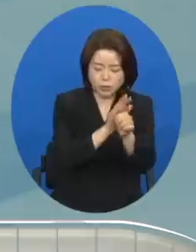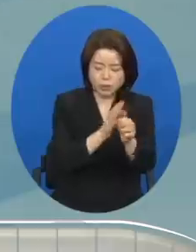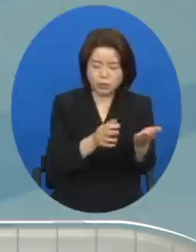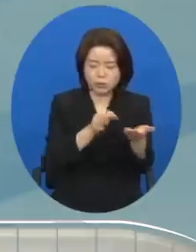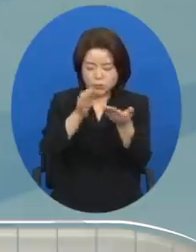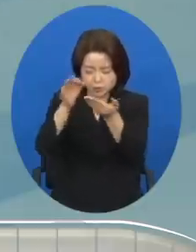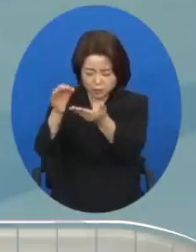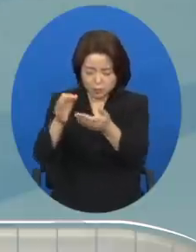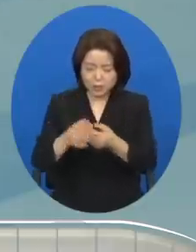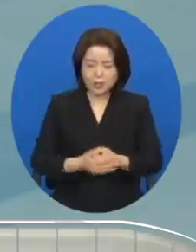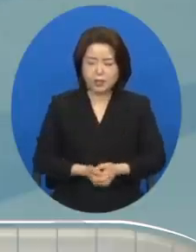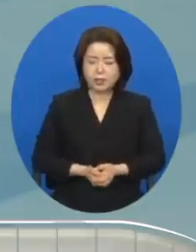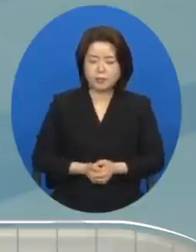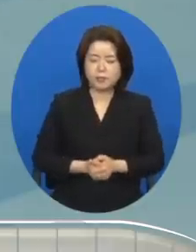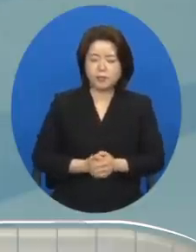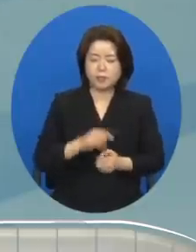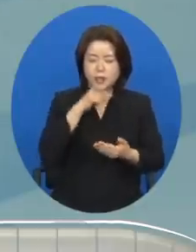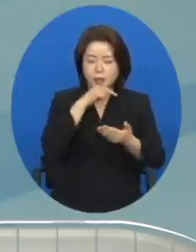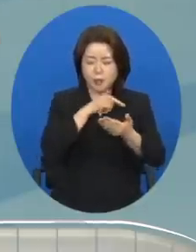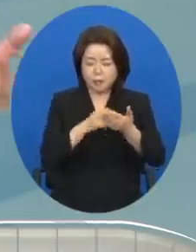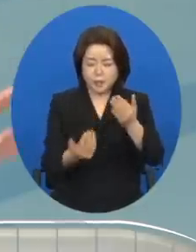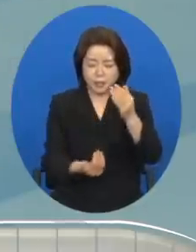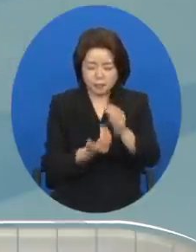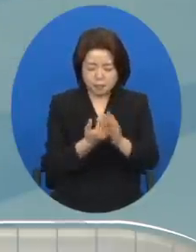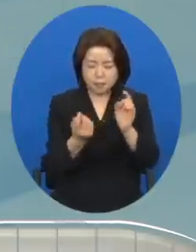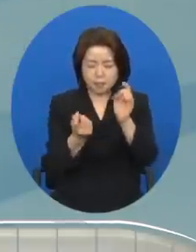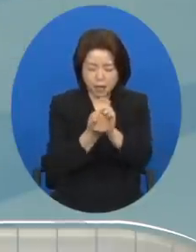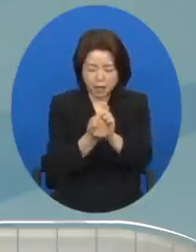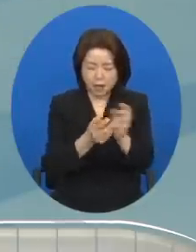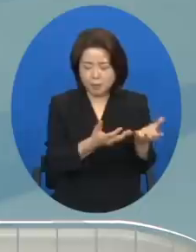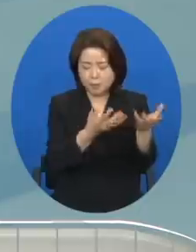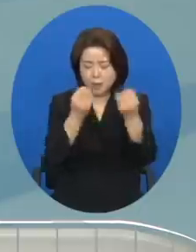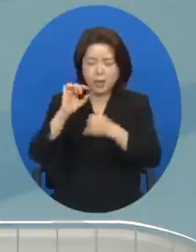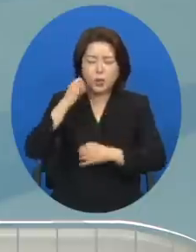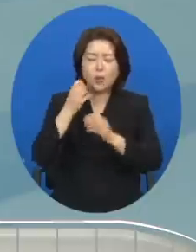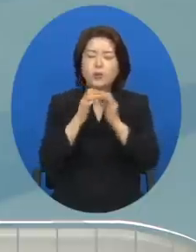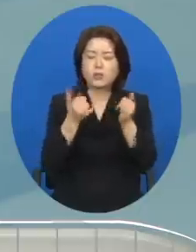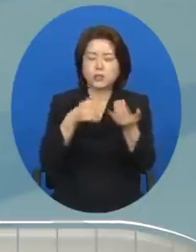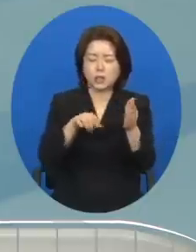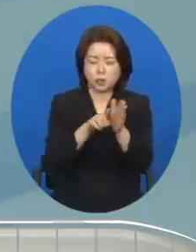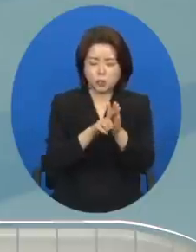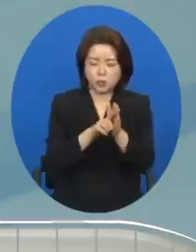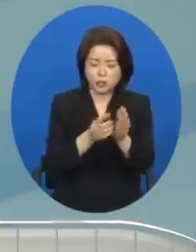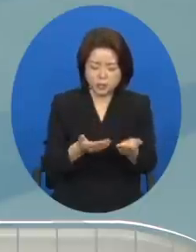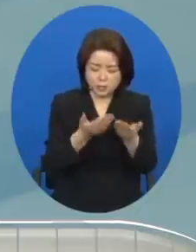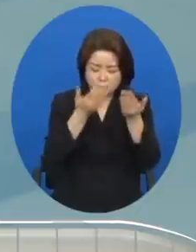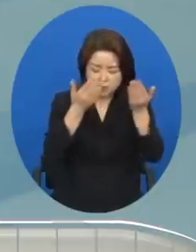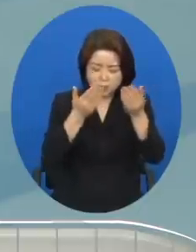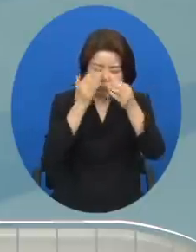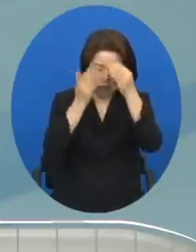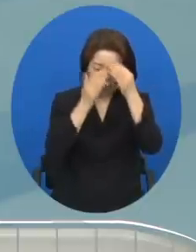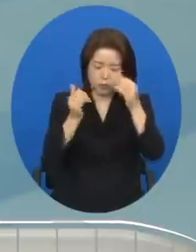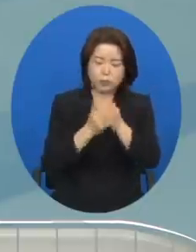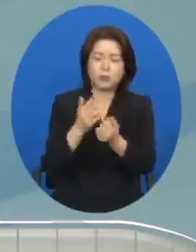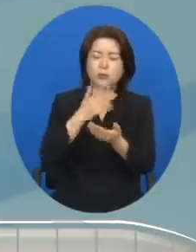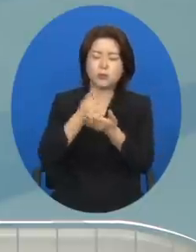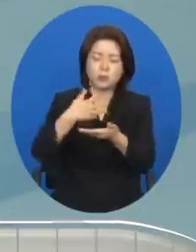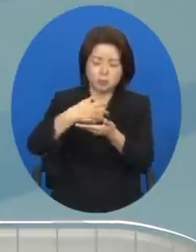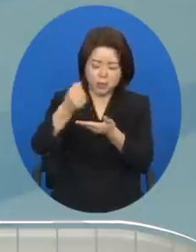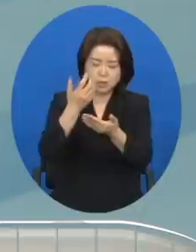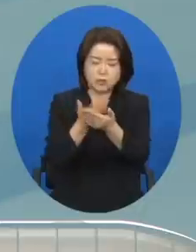드립니다. 재난을 당한 많은 어려운 이들을 위해 섬기는 성도들을 주님